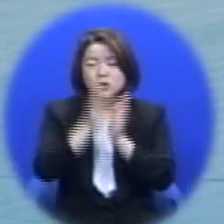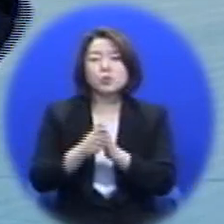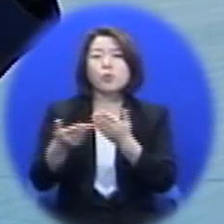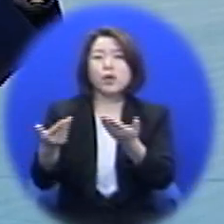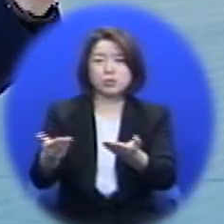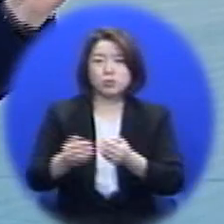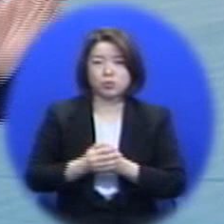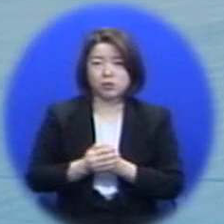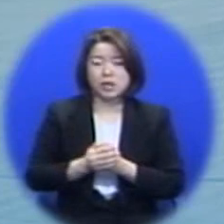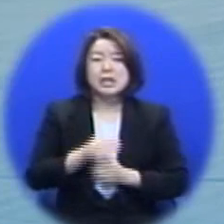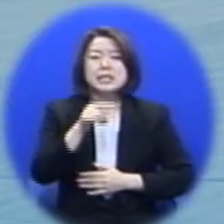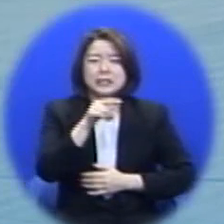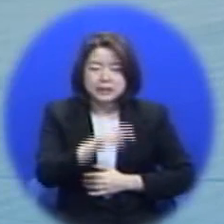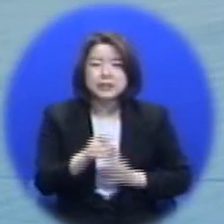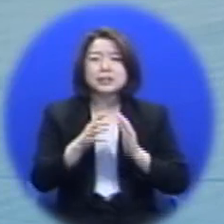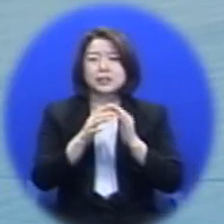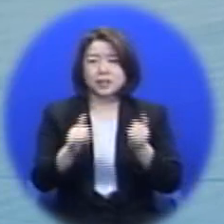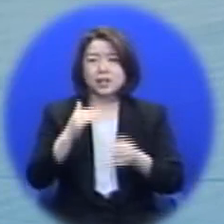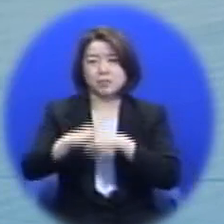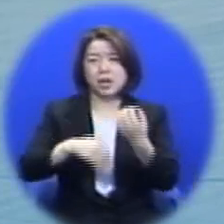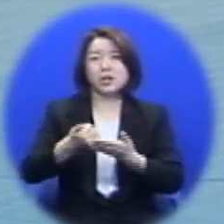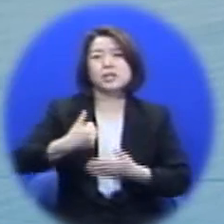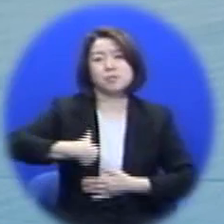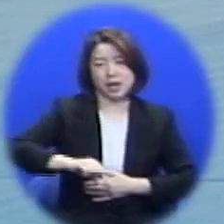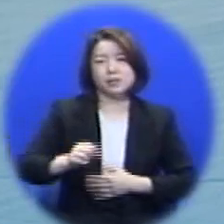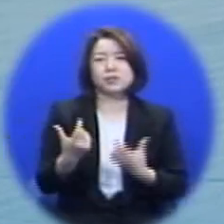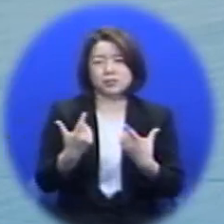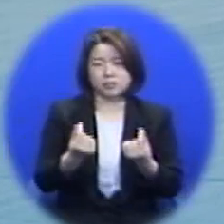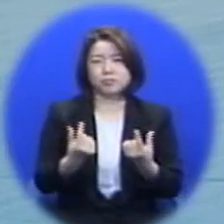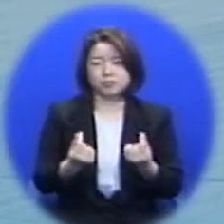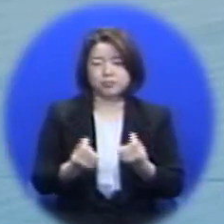사람이 하나님의 아들이에요.